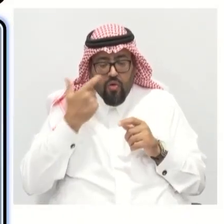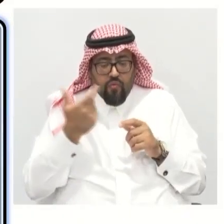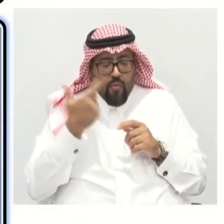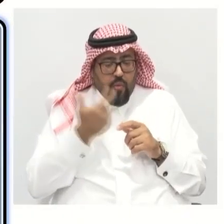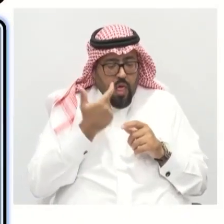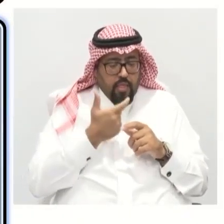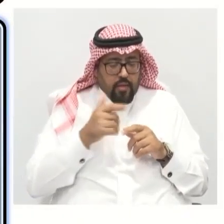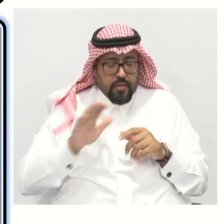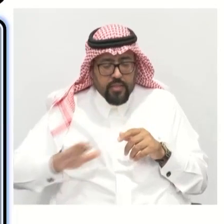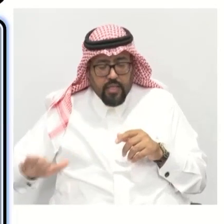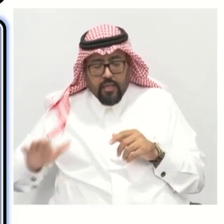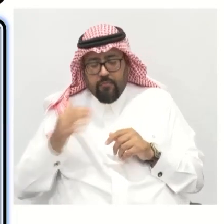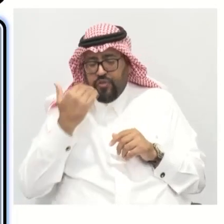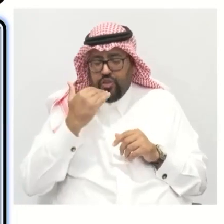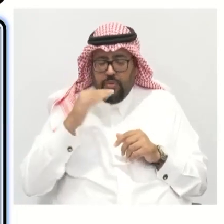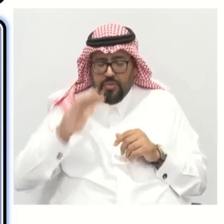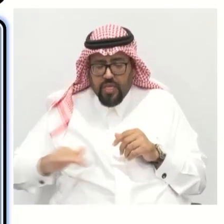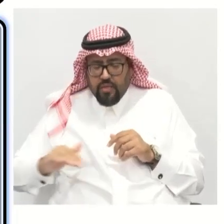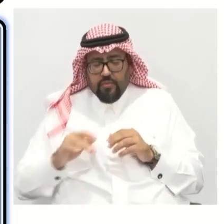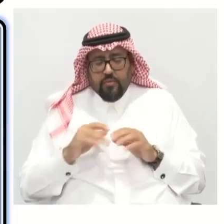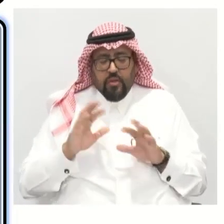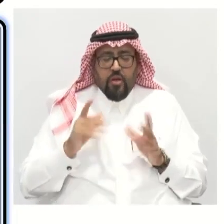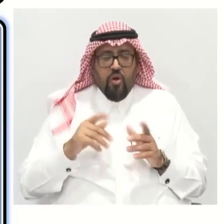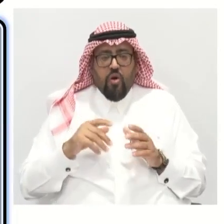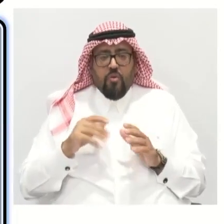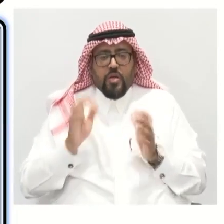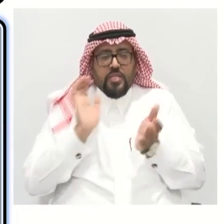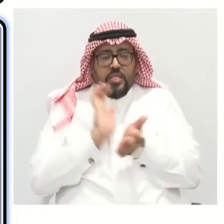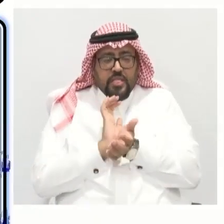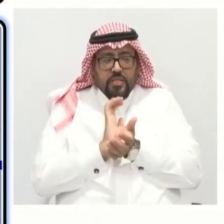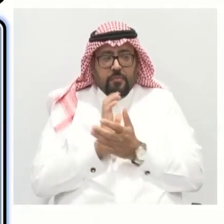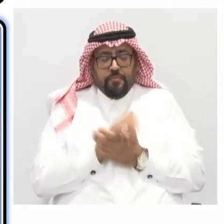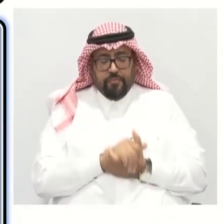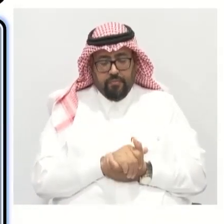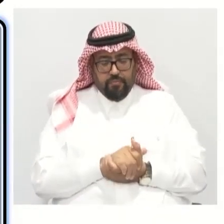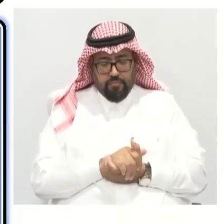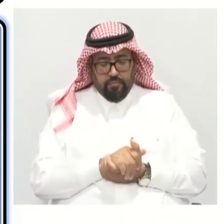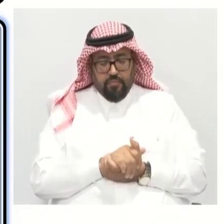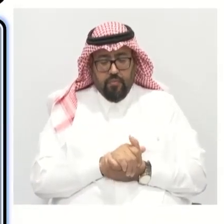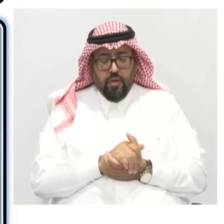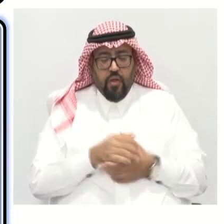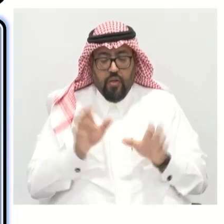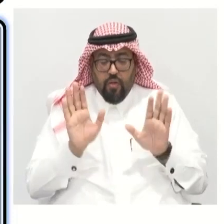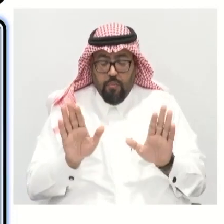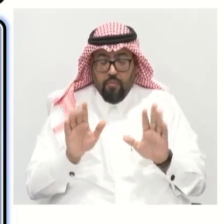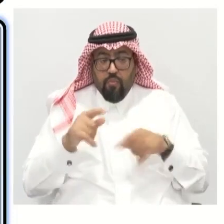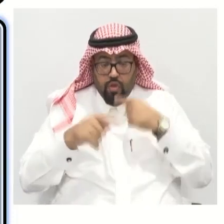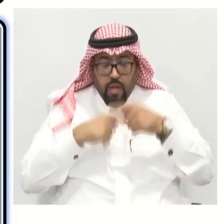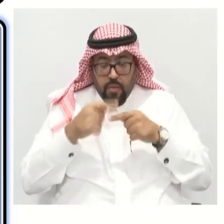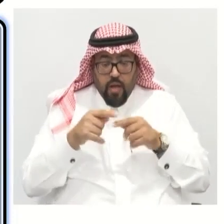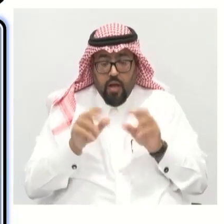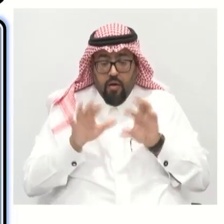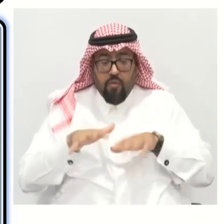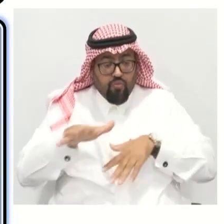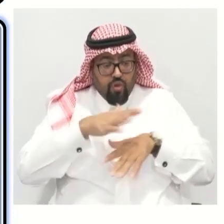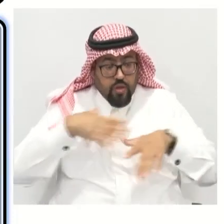والرعايه لصغار السن الذي الذين يصدر نحوهم عقوبات ايضا توفير متابعه احوال